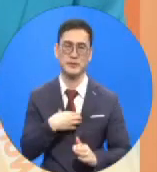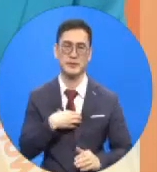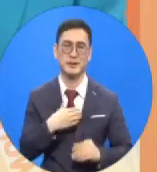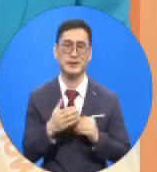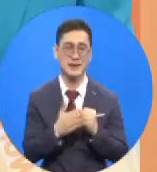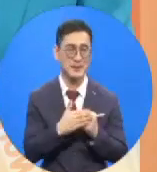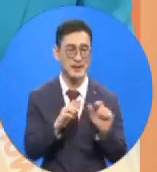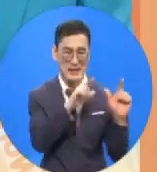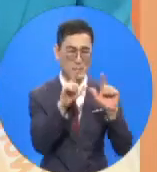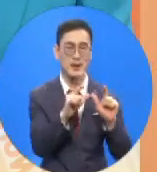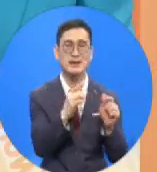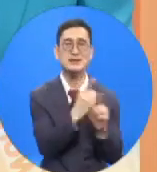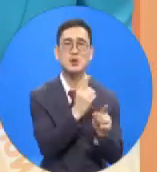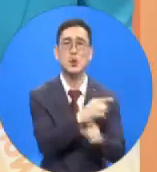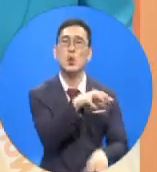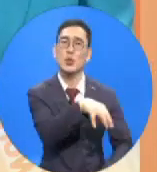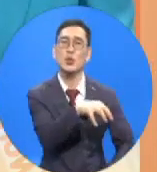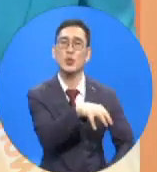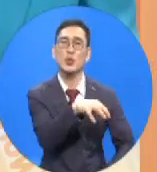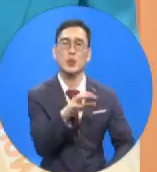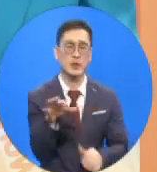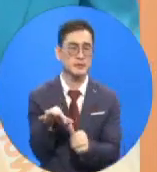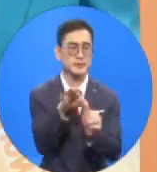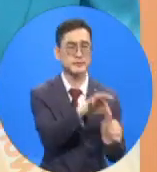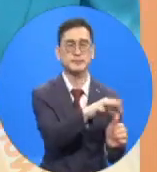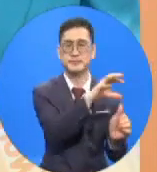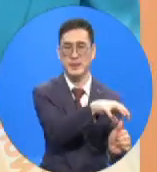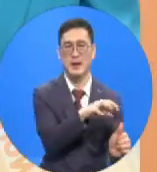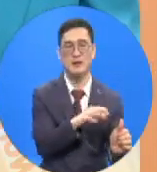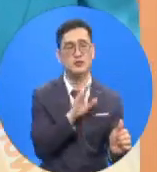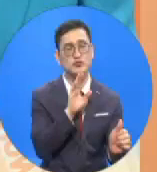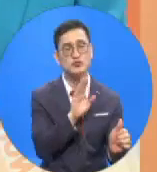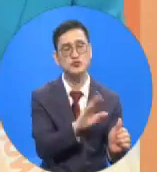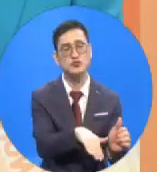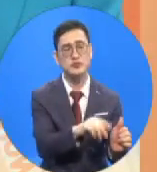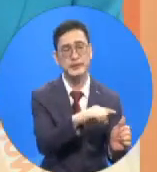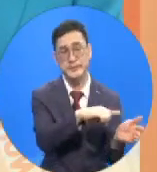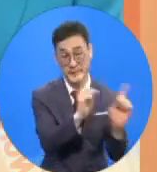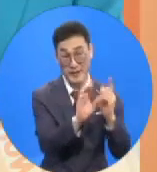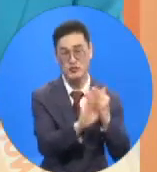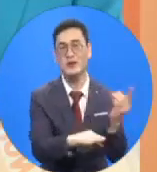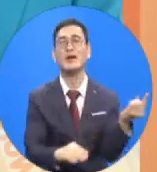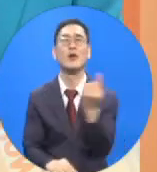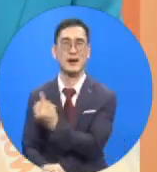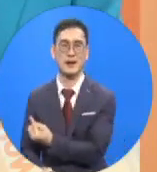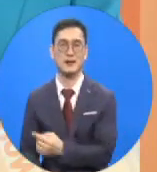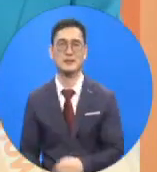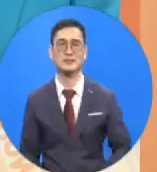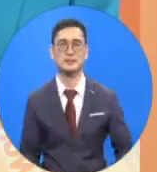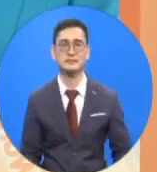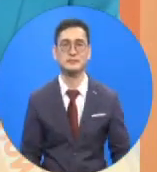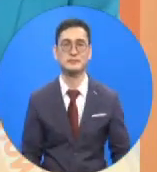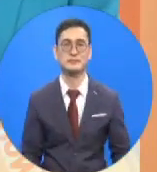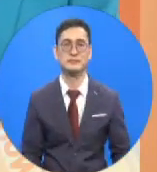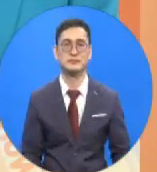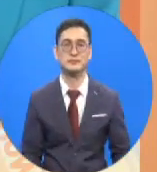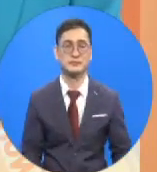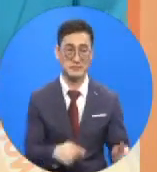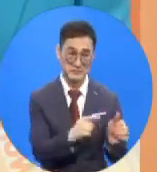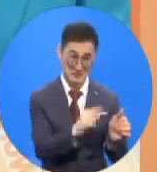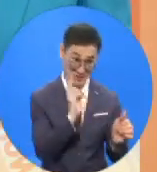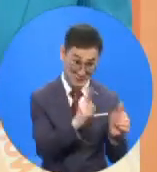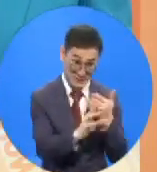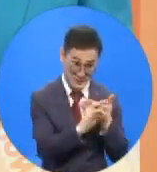건강하신 분 도 상태를 보고 호적이 되면 이제 어 지구로 가실 수가 있지 고 대 상태에서 악화 받으면 바로 병동은 입원을 하셔야